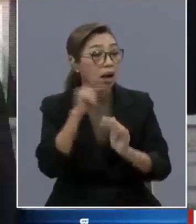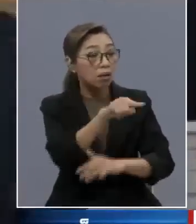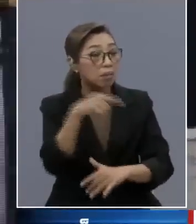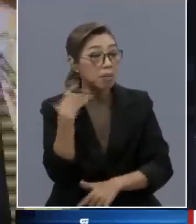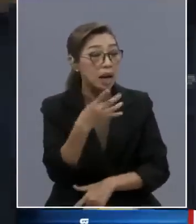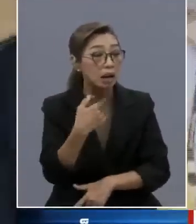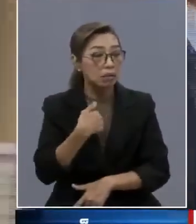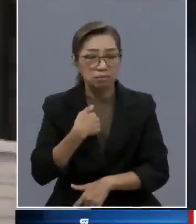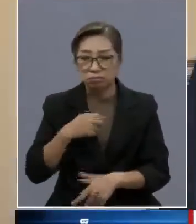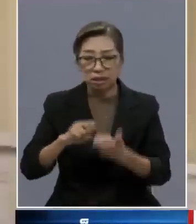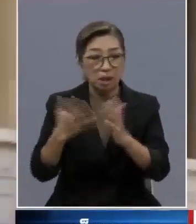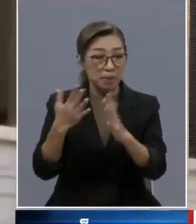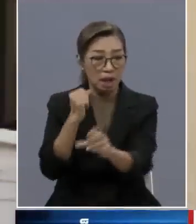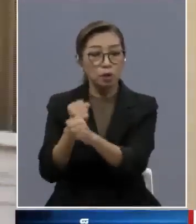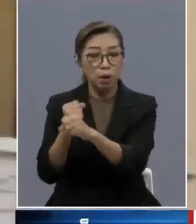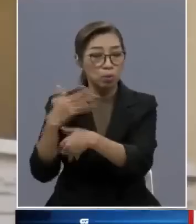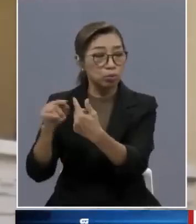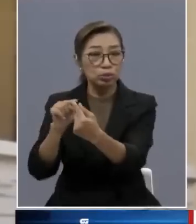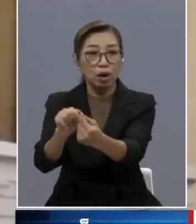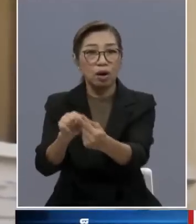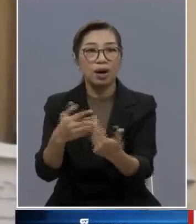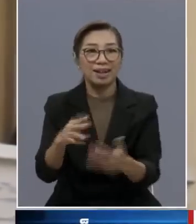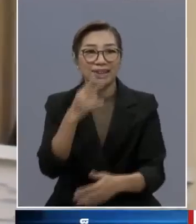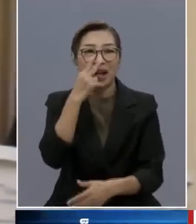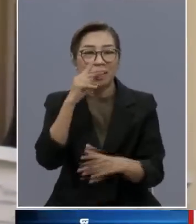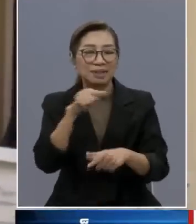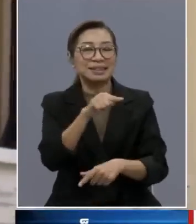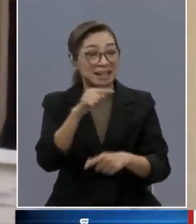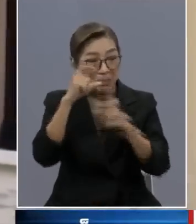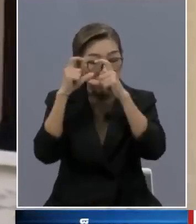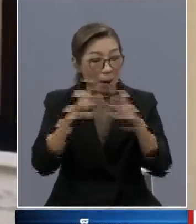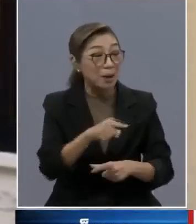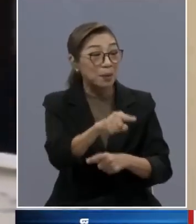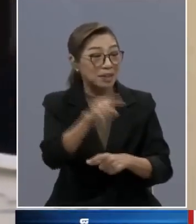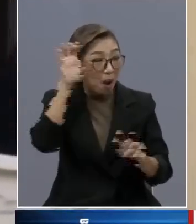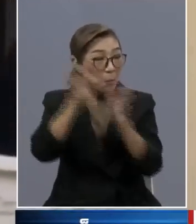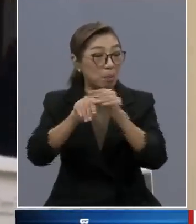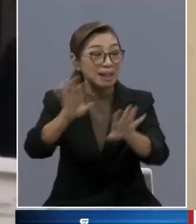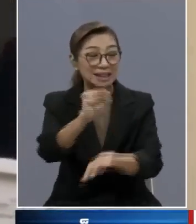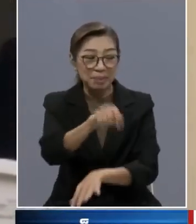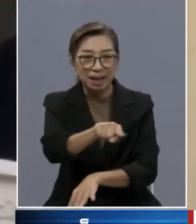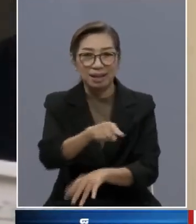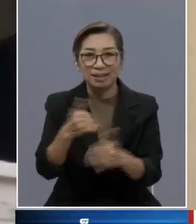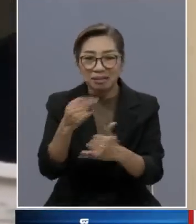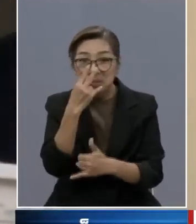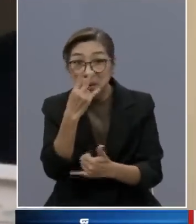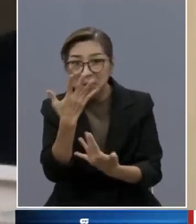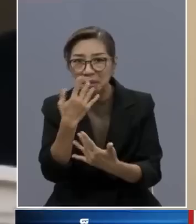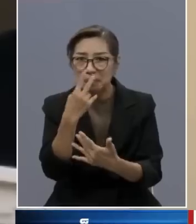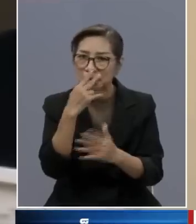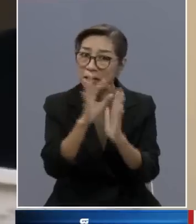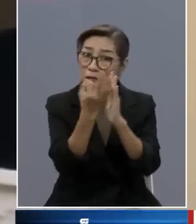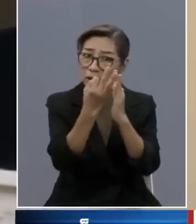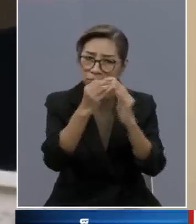ก็ทำงานต่อไปเนี่ยเดี๋ยวก็เอารูปนี้ไปออกอีก ก็ยังไม่มีนะแต่ล่าสุดดูในเฟซดูอะไรก็ยังไม่มีนะพัน